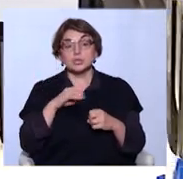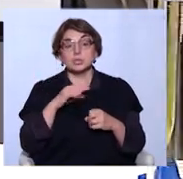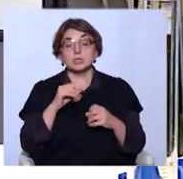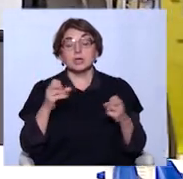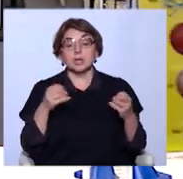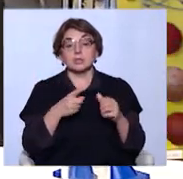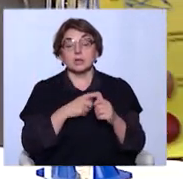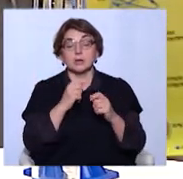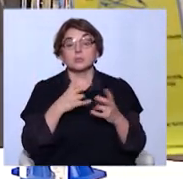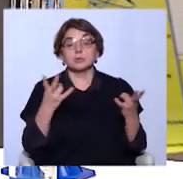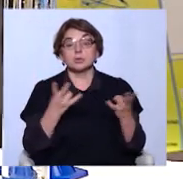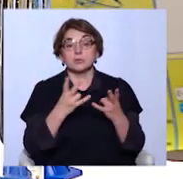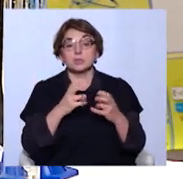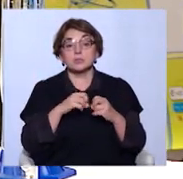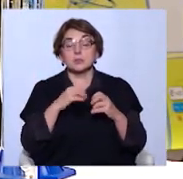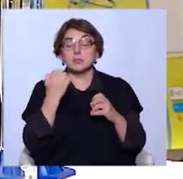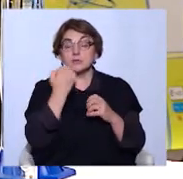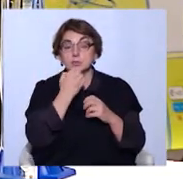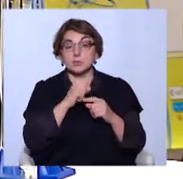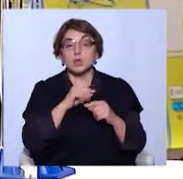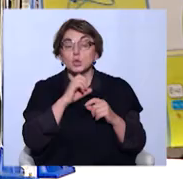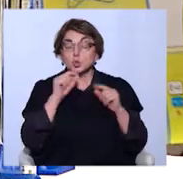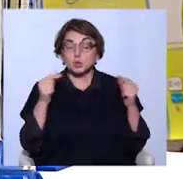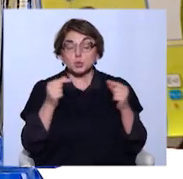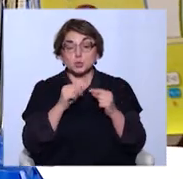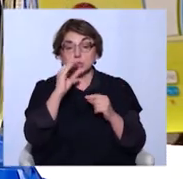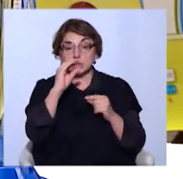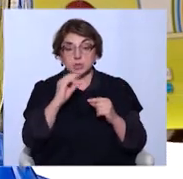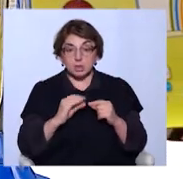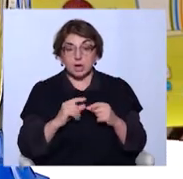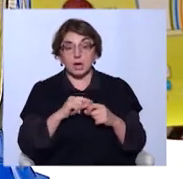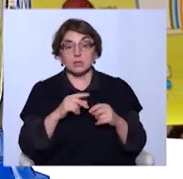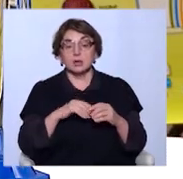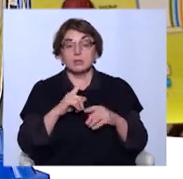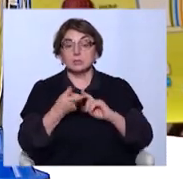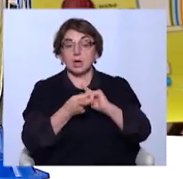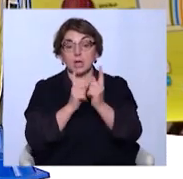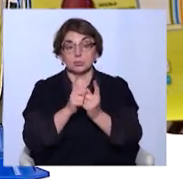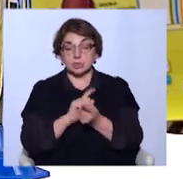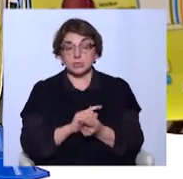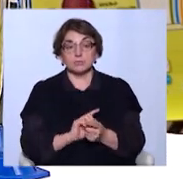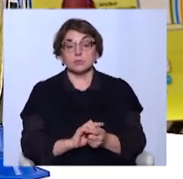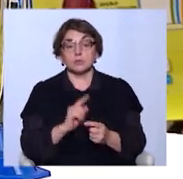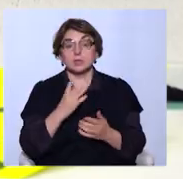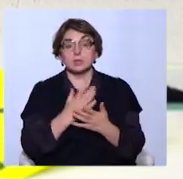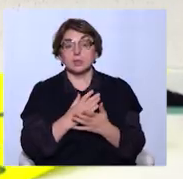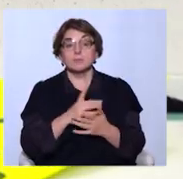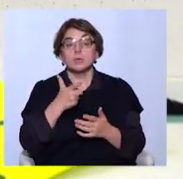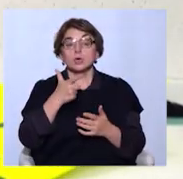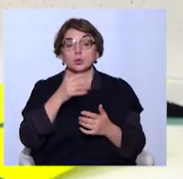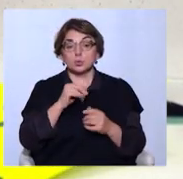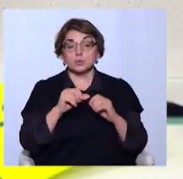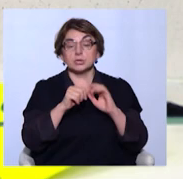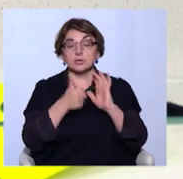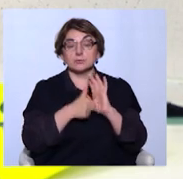უწოდებენ. ამისათვის დაგჭირდებათ ნივთიერებების ზუსტად განსაზღვრული რაოდენობით და კონცენტრაცია არ უნდა შეიცვალოს. ეს არის გლუკოზა